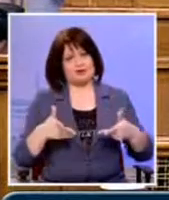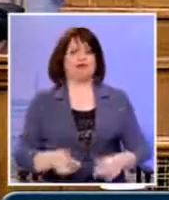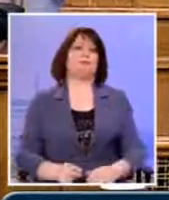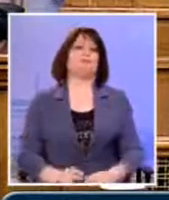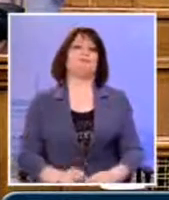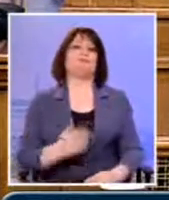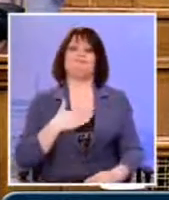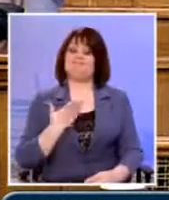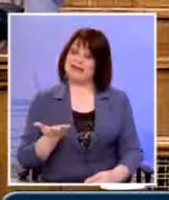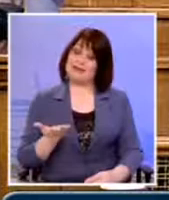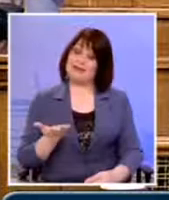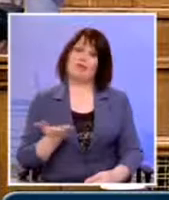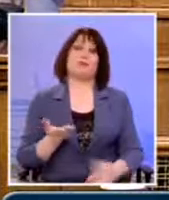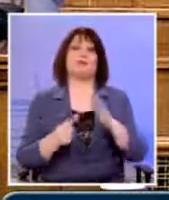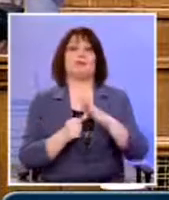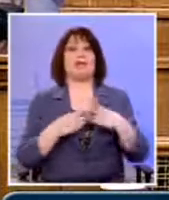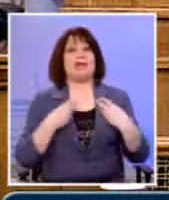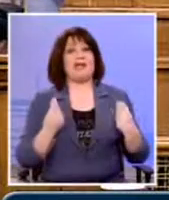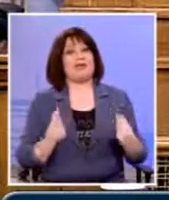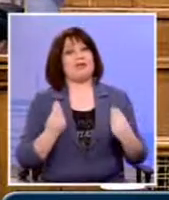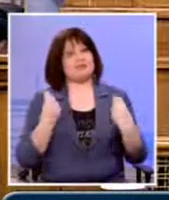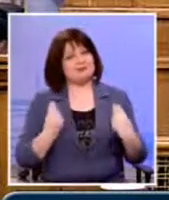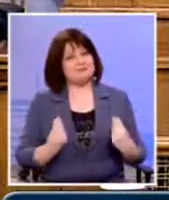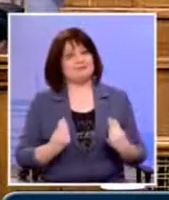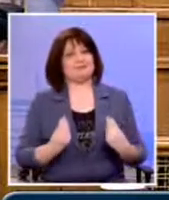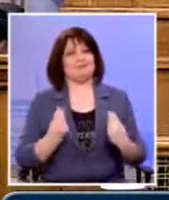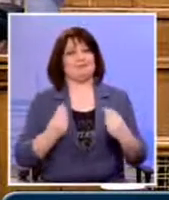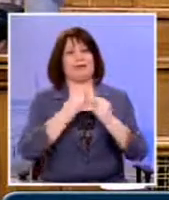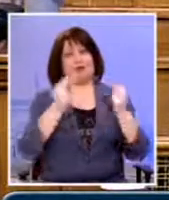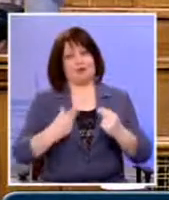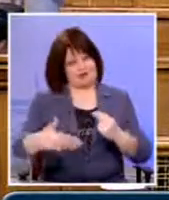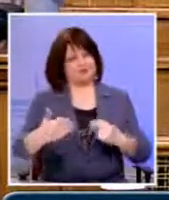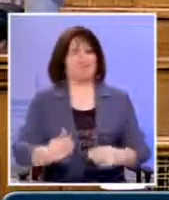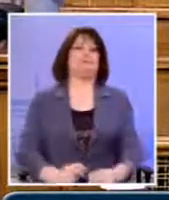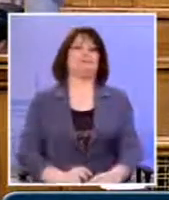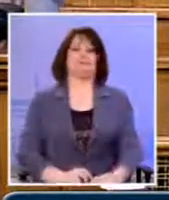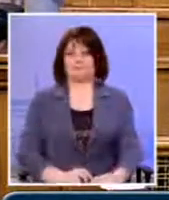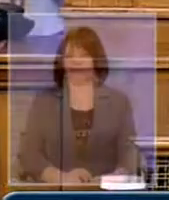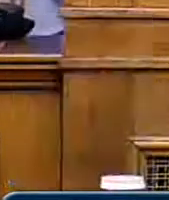Ευχαριστώ πολύ, κυρία Πρόεδρε, και εύχομαι κάθε ευόδοση στο έργο της Επιτροπής.